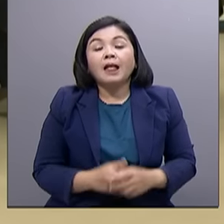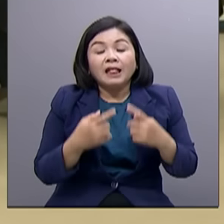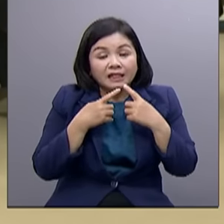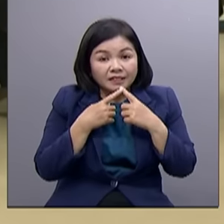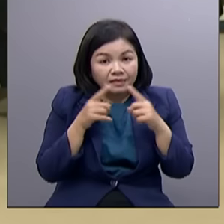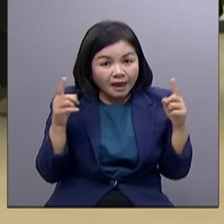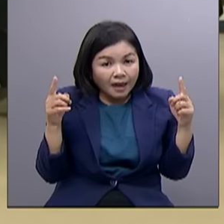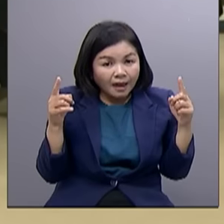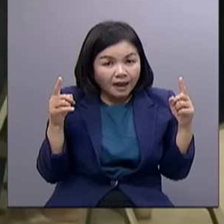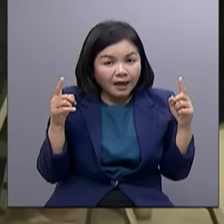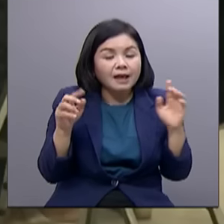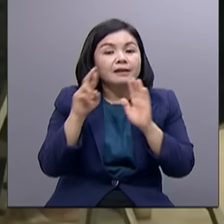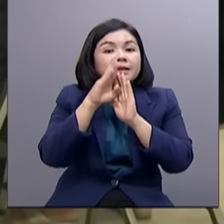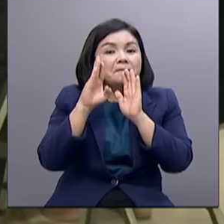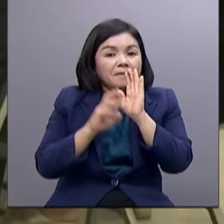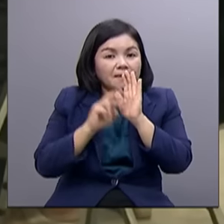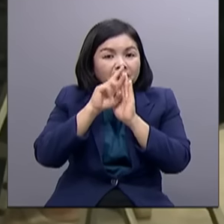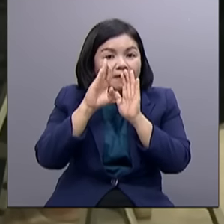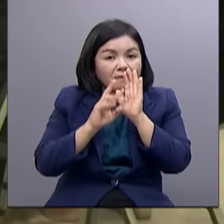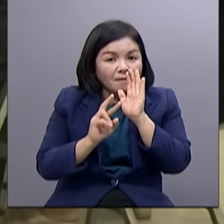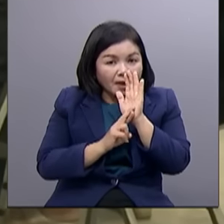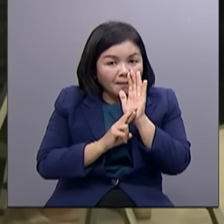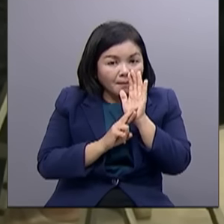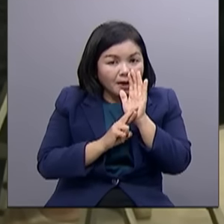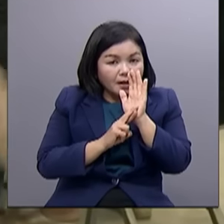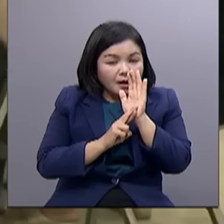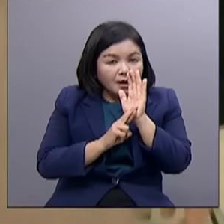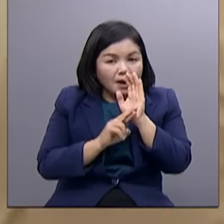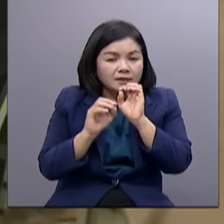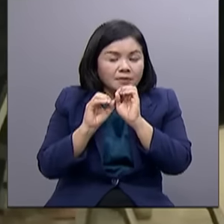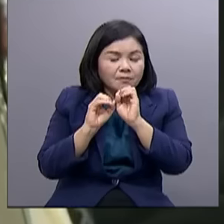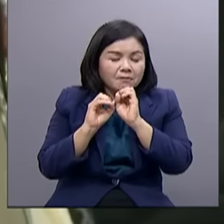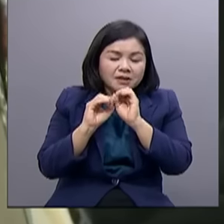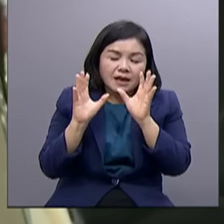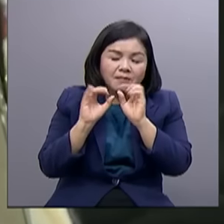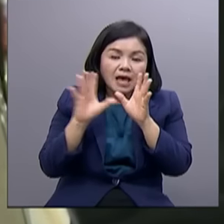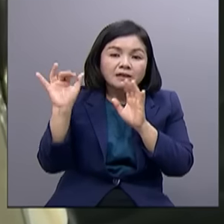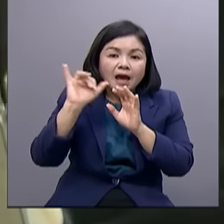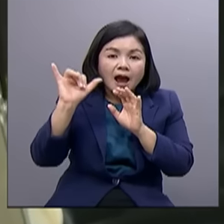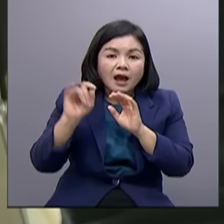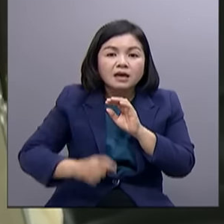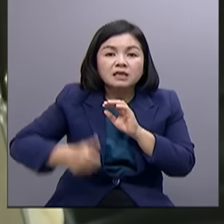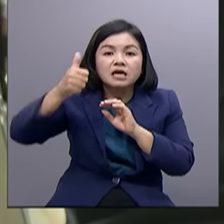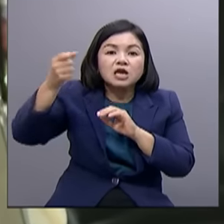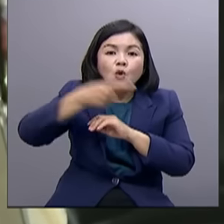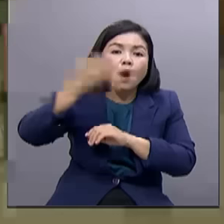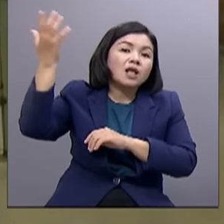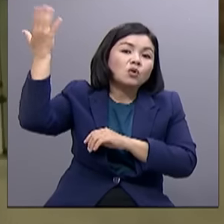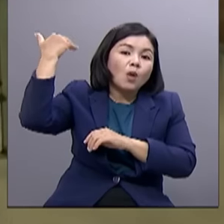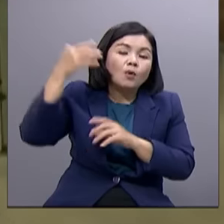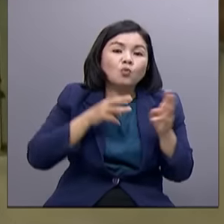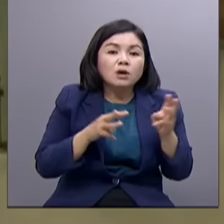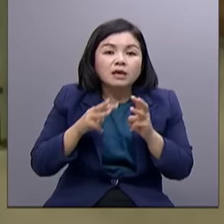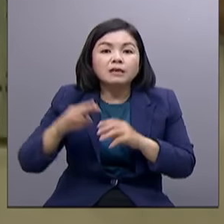นี้ถึงจะเป็นกฎกติกาที่มันอาจจะไม่สมบูรณ์แต่อาจารย์พิชัยก็มองนะคะว่ามันดีกว่าการเลือกตั้งครั้งที่แล้วที่เลือกมาโดย